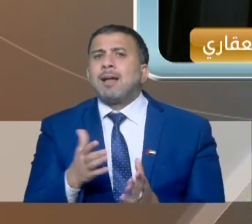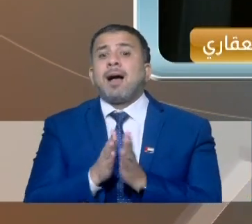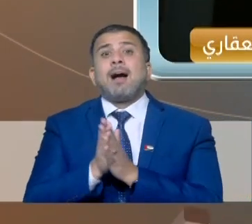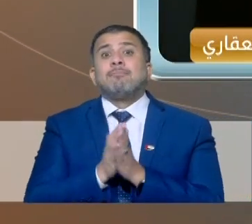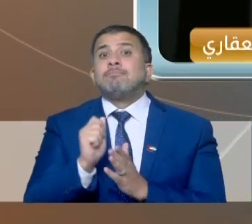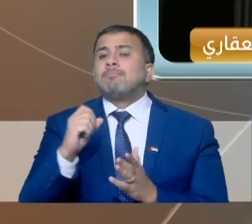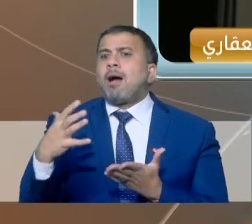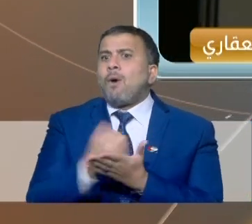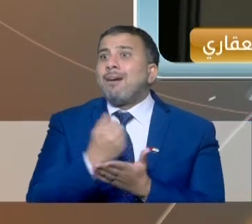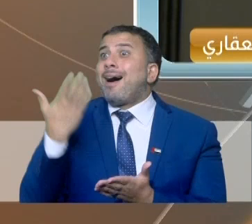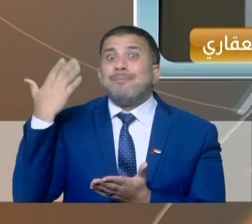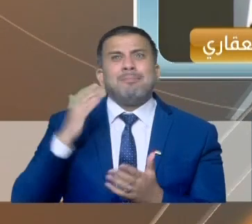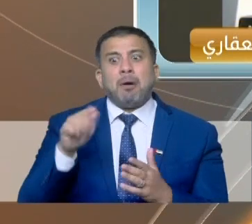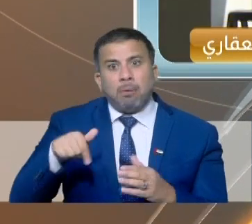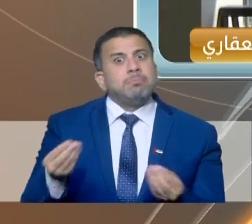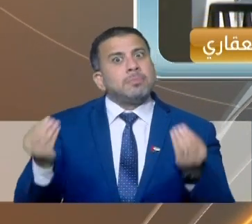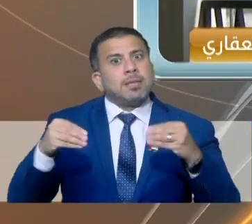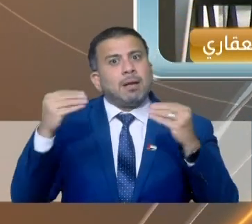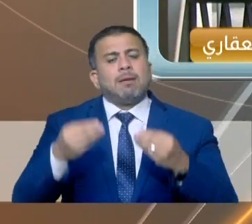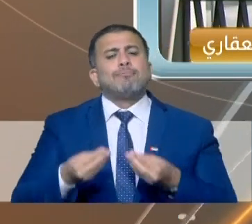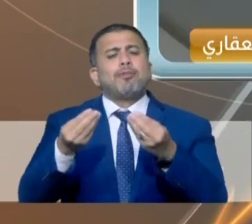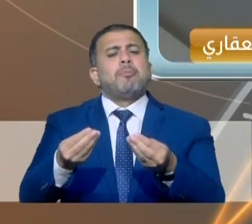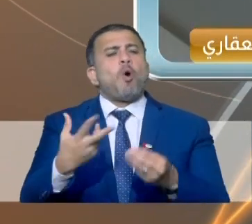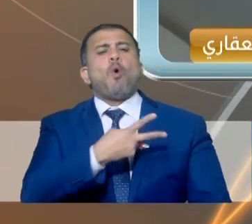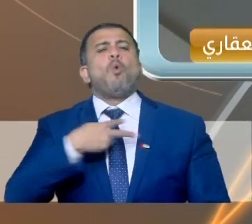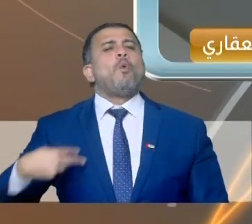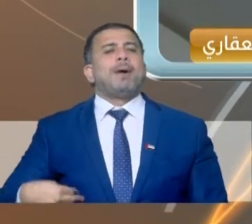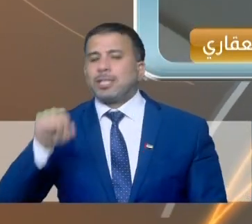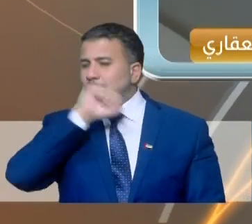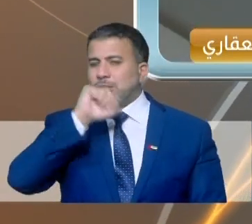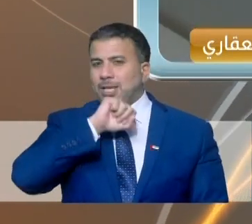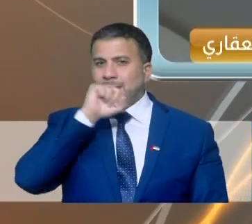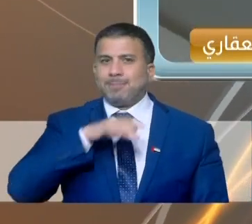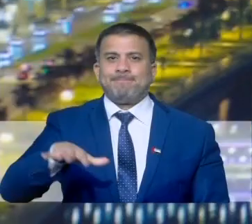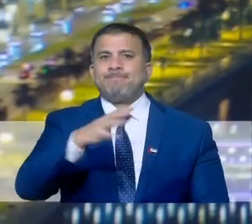والحوافز غير المسبوقة التي تقدمها حكومة الشارقة للمستثمرين.